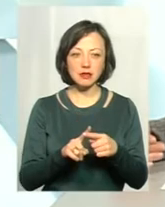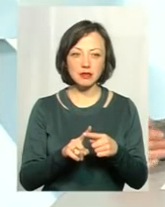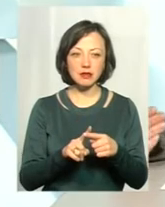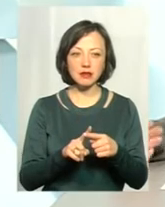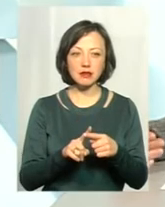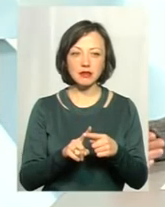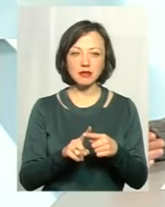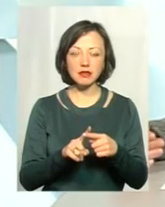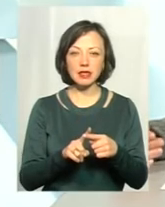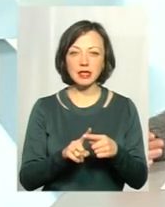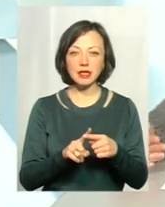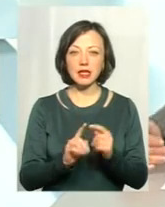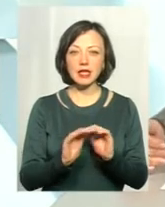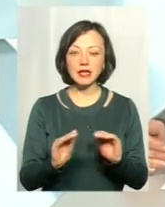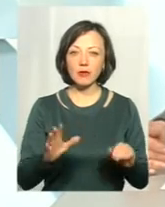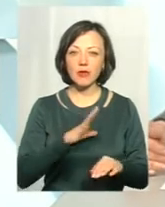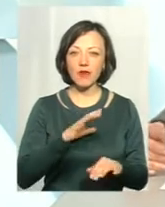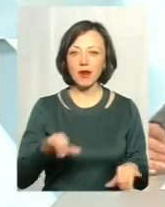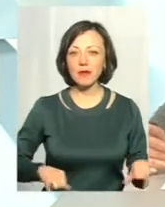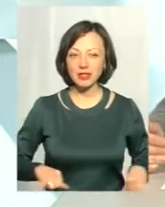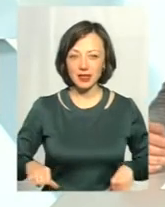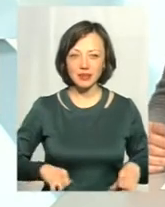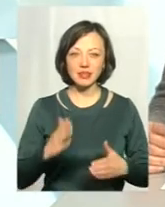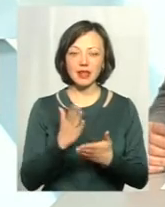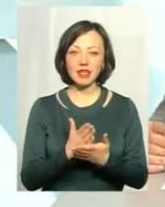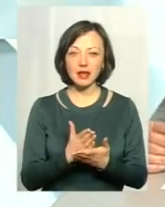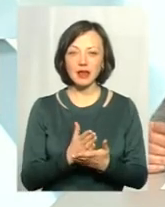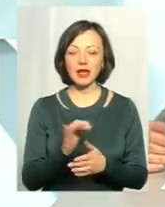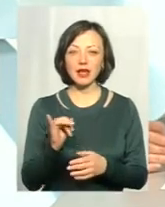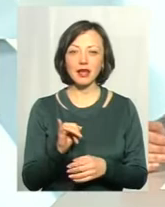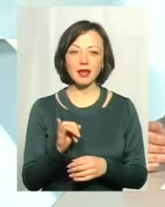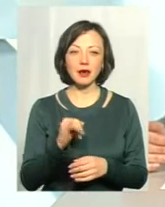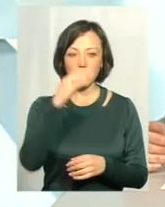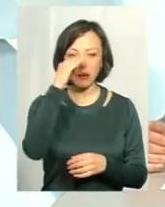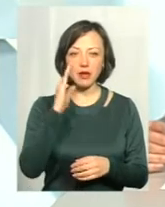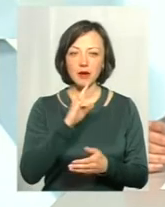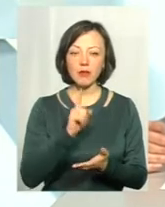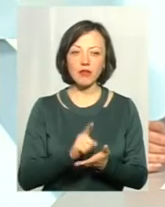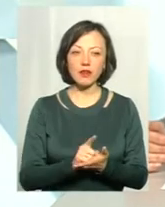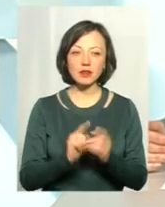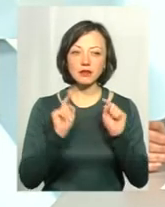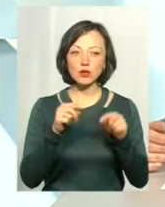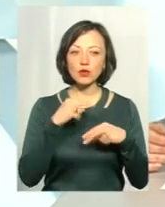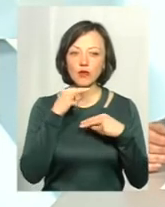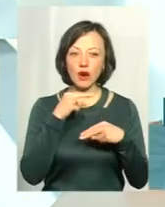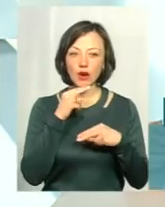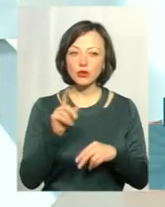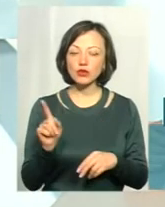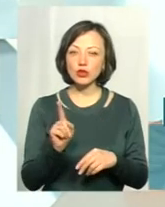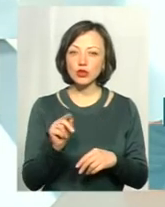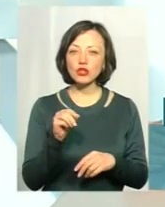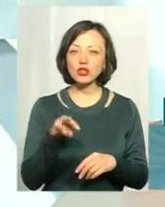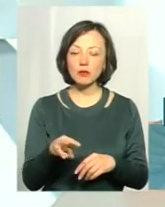активність, і непосидючість, і безшкетництво теж є. І батьки повинні звернути увагу, що